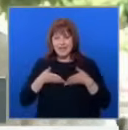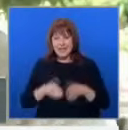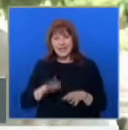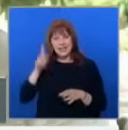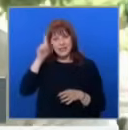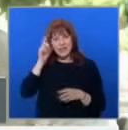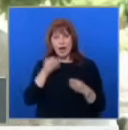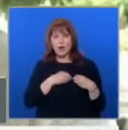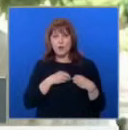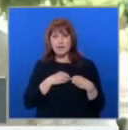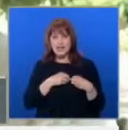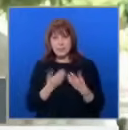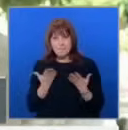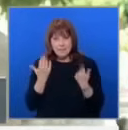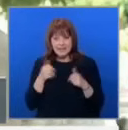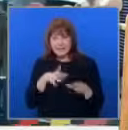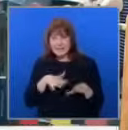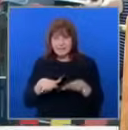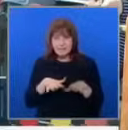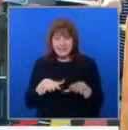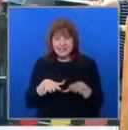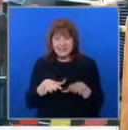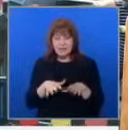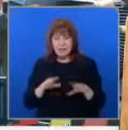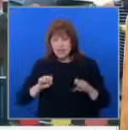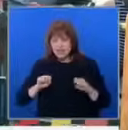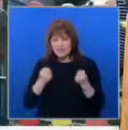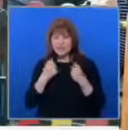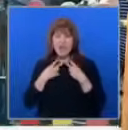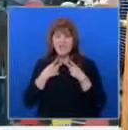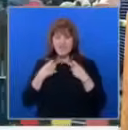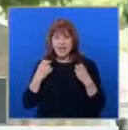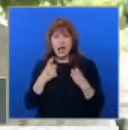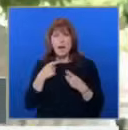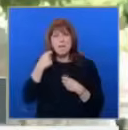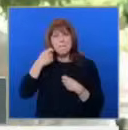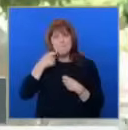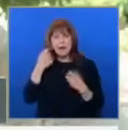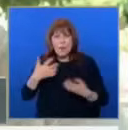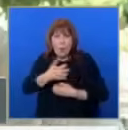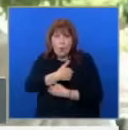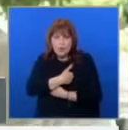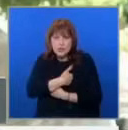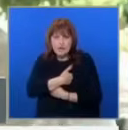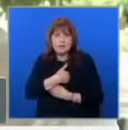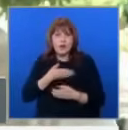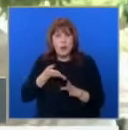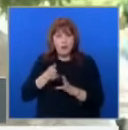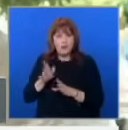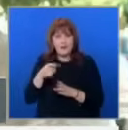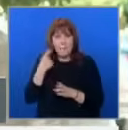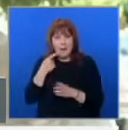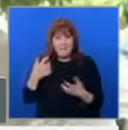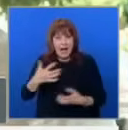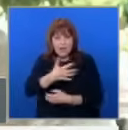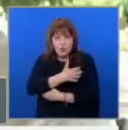го усети 2-3 секунди преди да разтресе. И изведнъж извика истерично: мамо, гушка, и тръгна през масата да отива към нея. В момента,